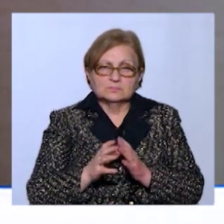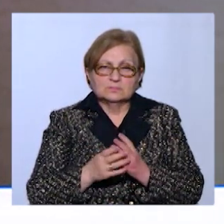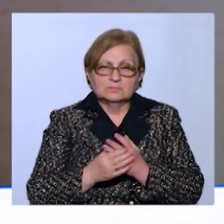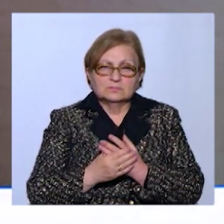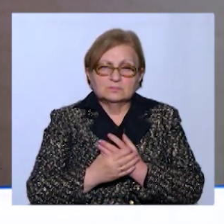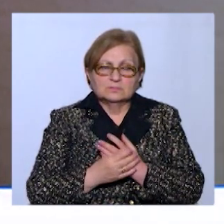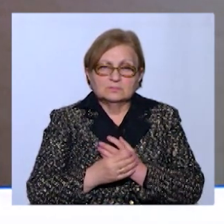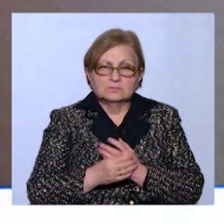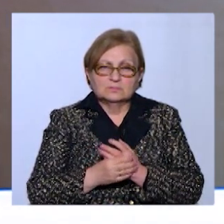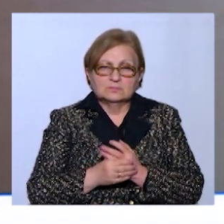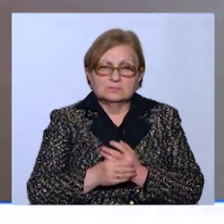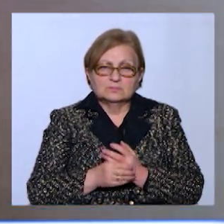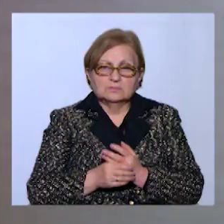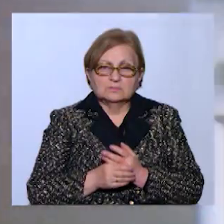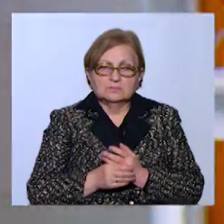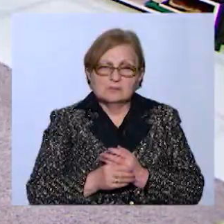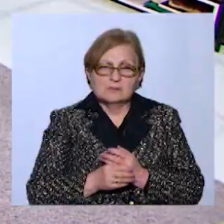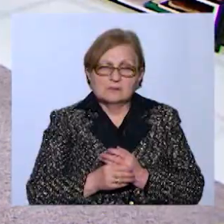გაკვეთილის თემას.